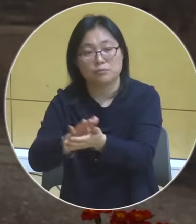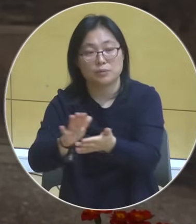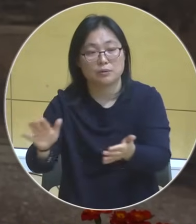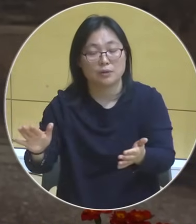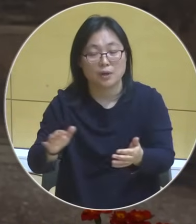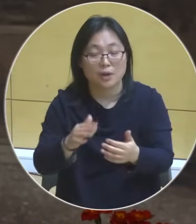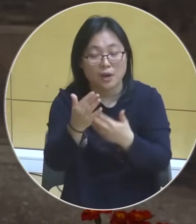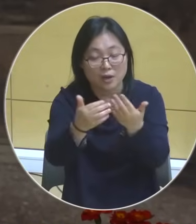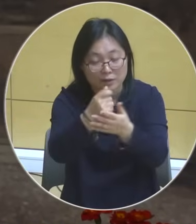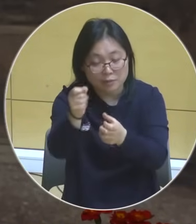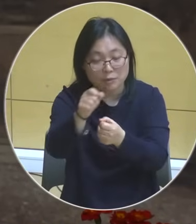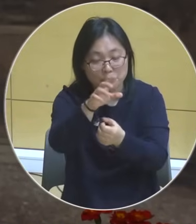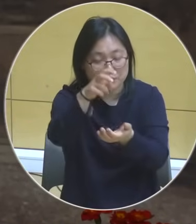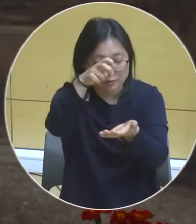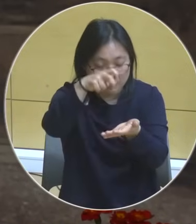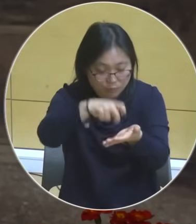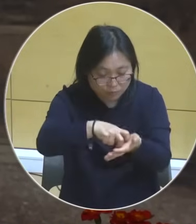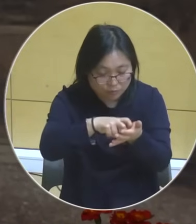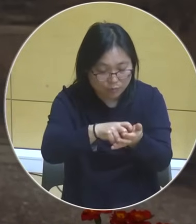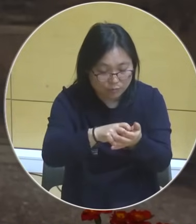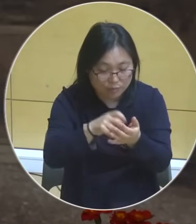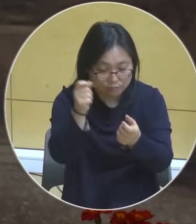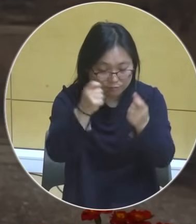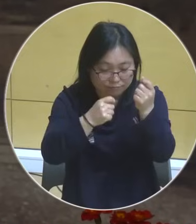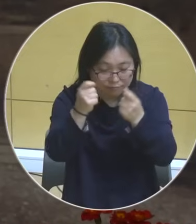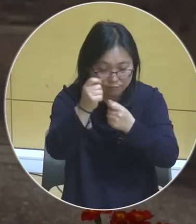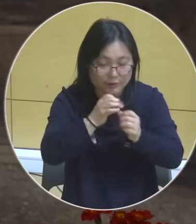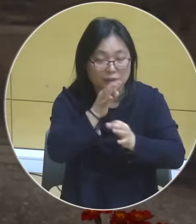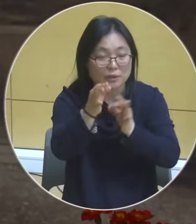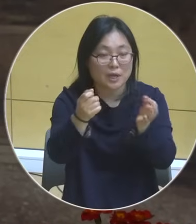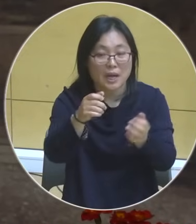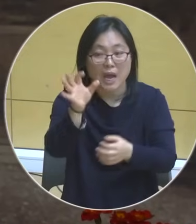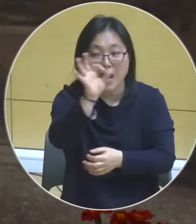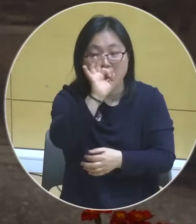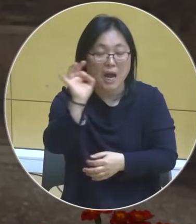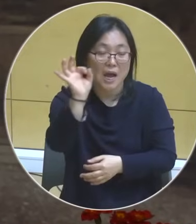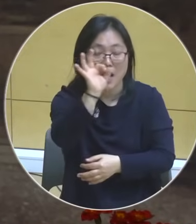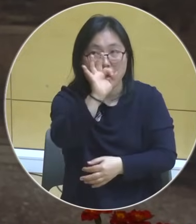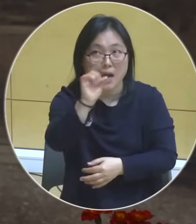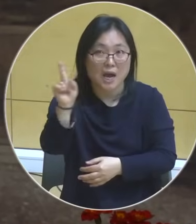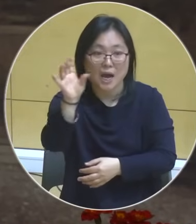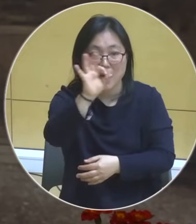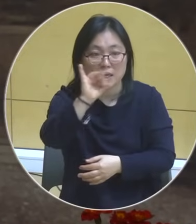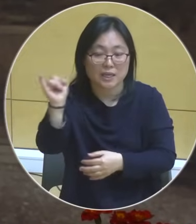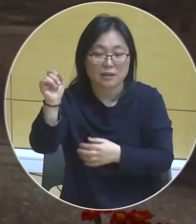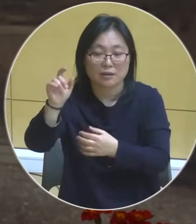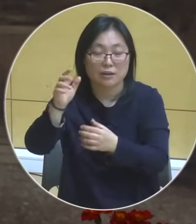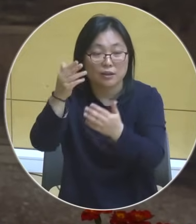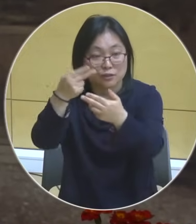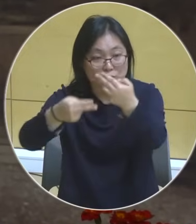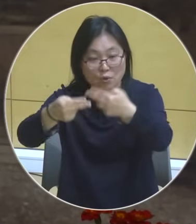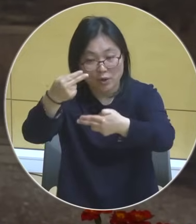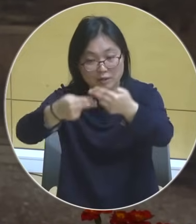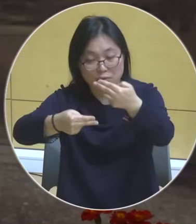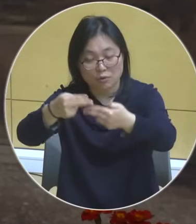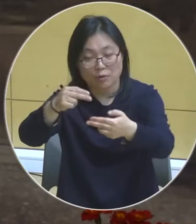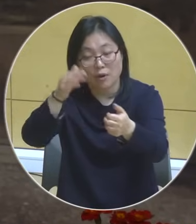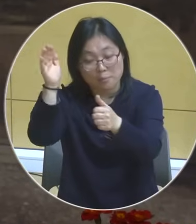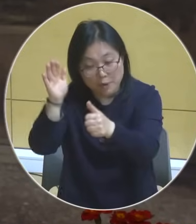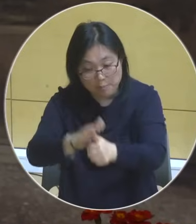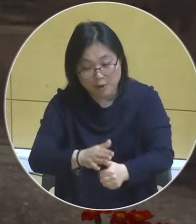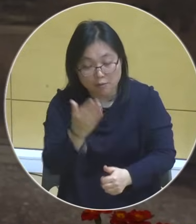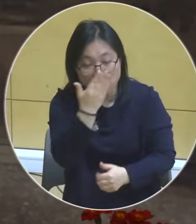뒤집어 쓰고, 하나님, 우리가 아이성에서 패배한 이것을 이 가난 족속들이 알면 우리를